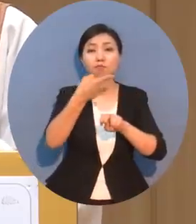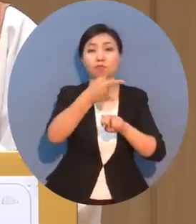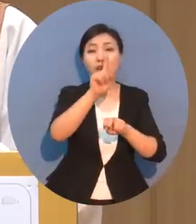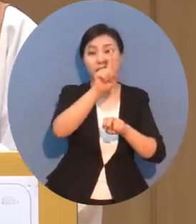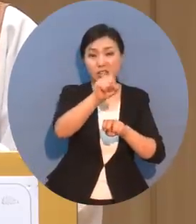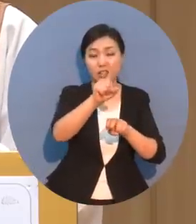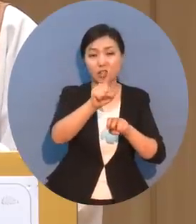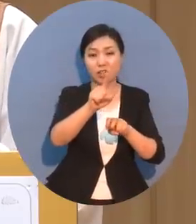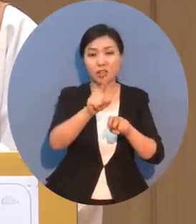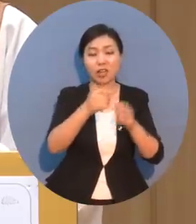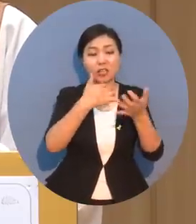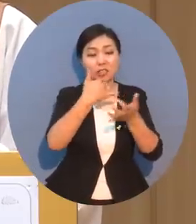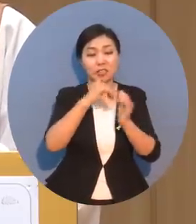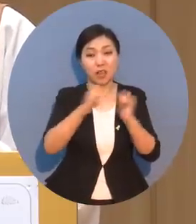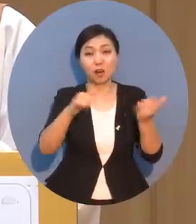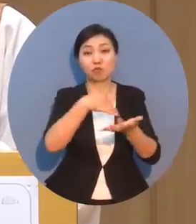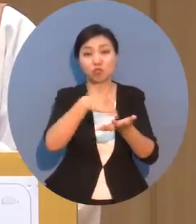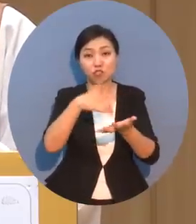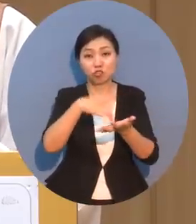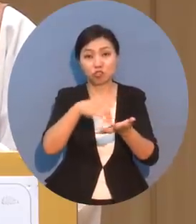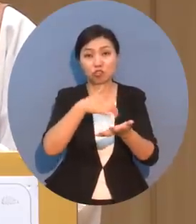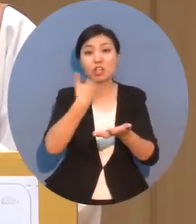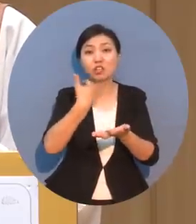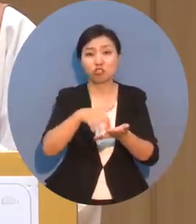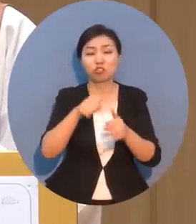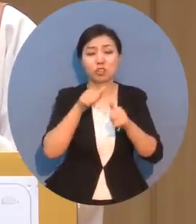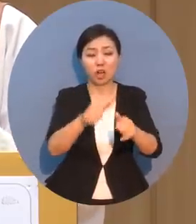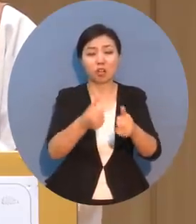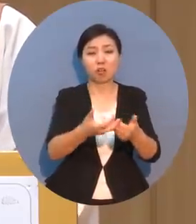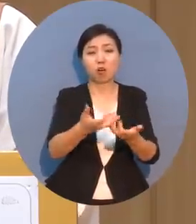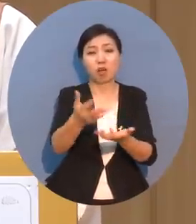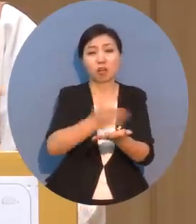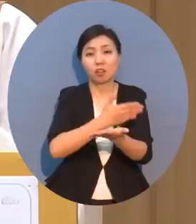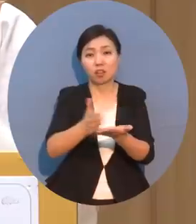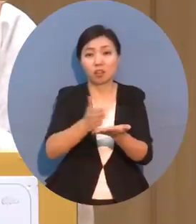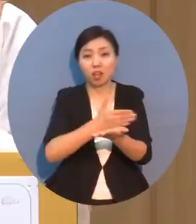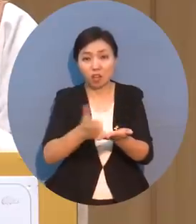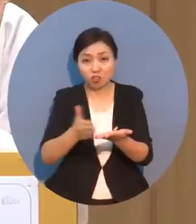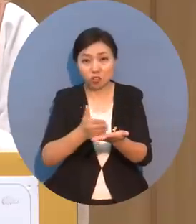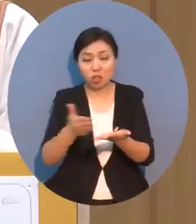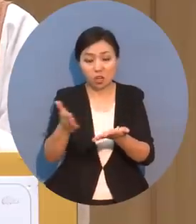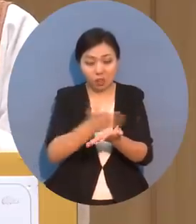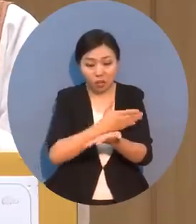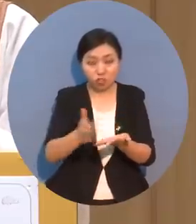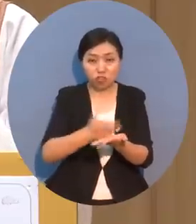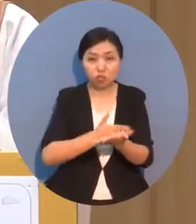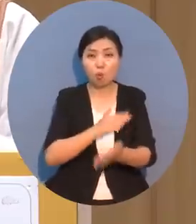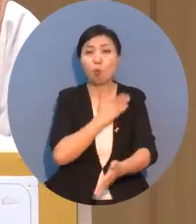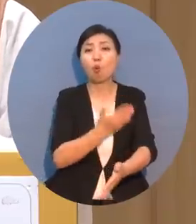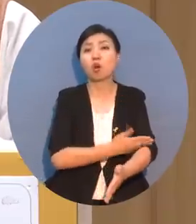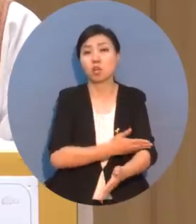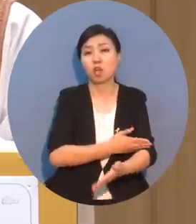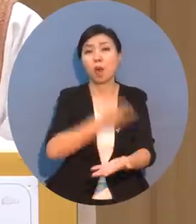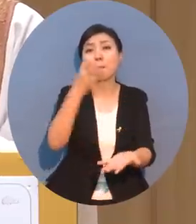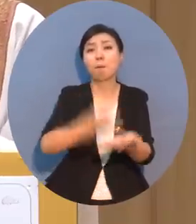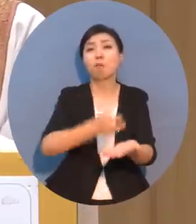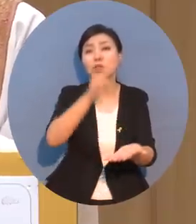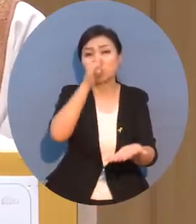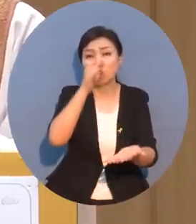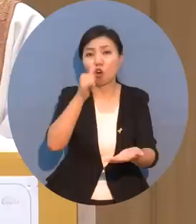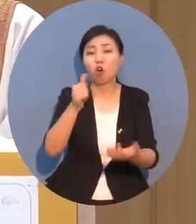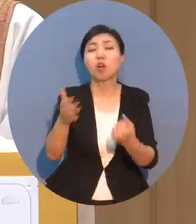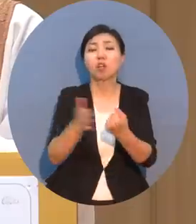하도록? 갖도록? 법에 보장이 돼 있나 안 돼 있나? 돼 있어. 그건 내 권리란 말이에요. 그건 내 권리도 못 찾아먹는